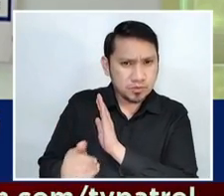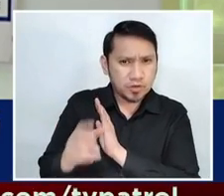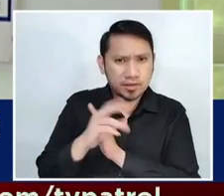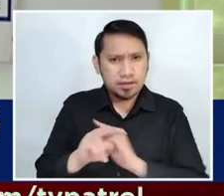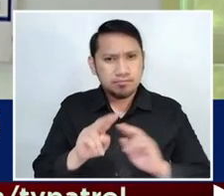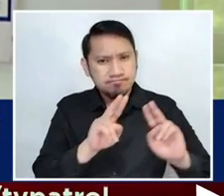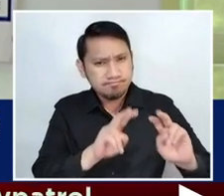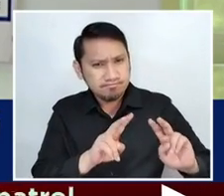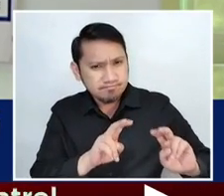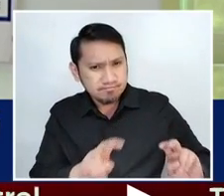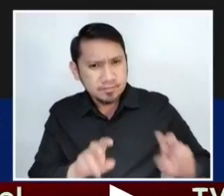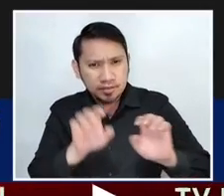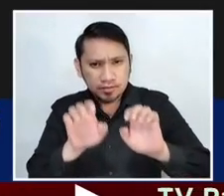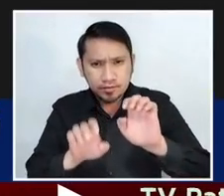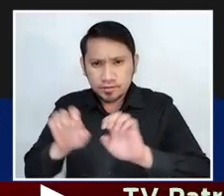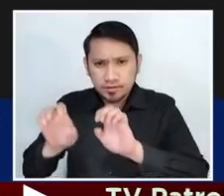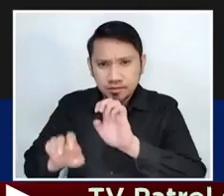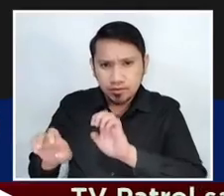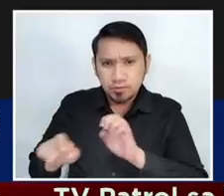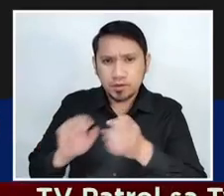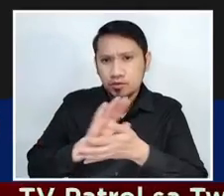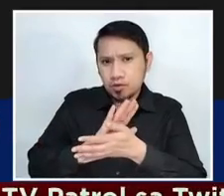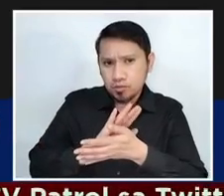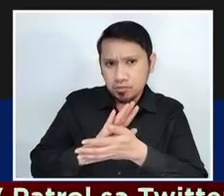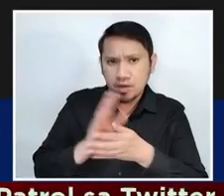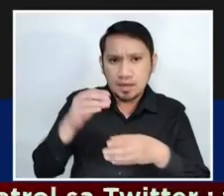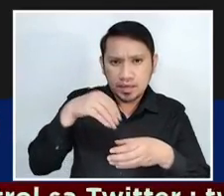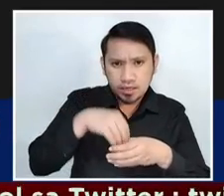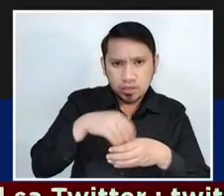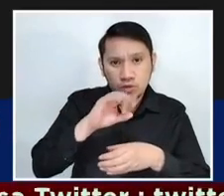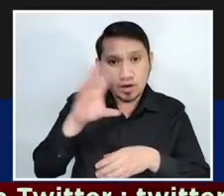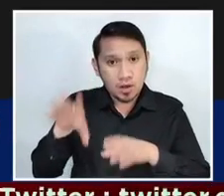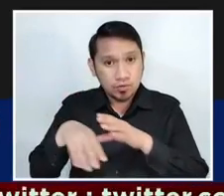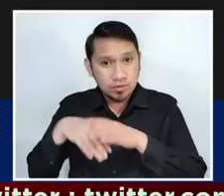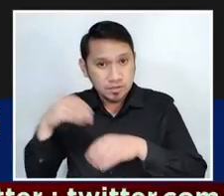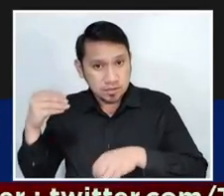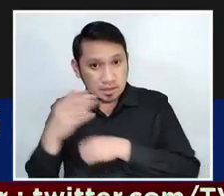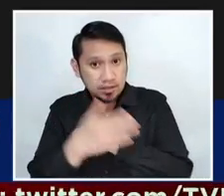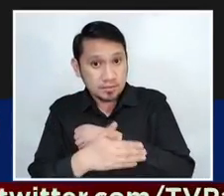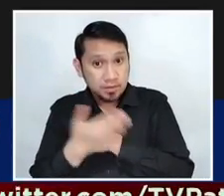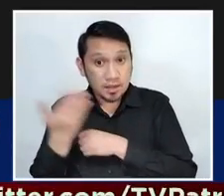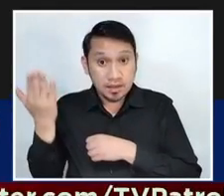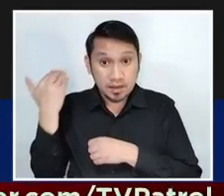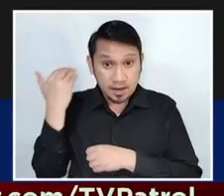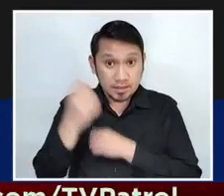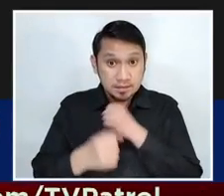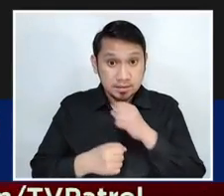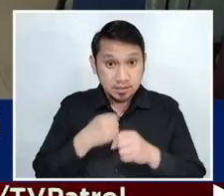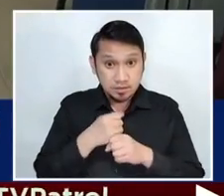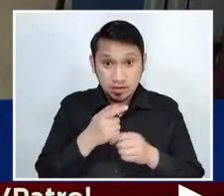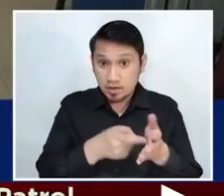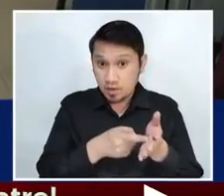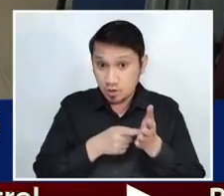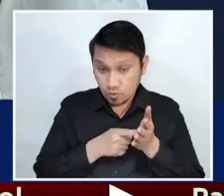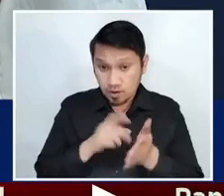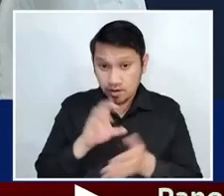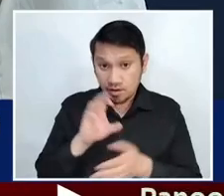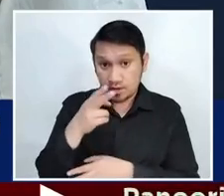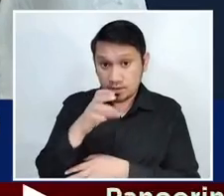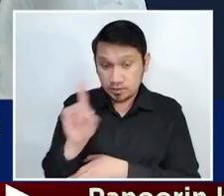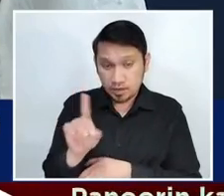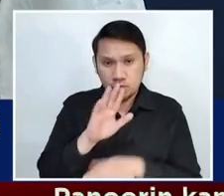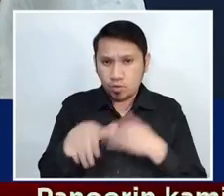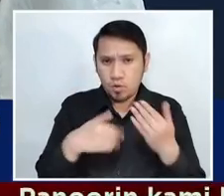ng COVID-19 sa loob at labas ng bansa. Noong nakaraang taon, inobliga ng CHED ang mga estudyante at school personnel